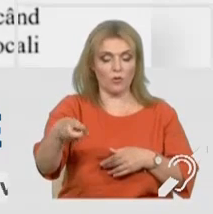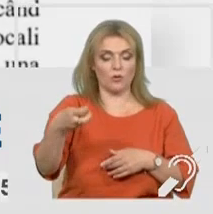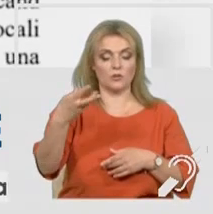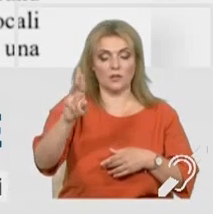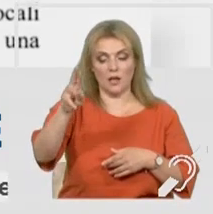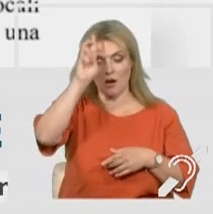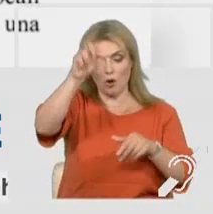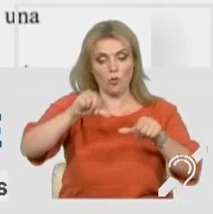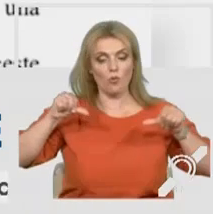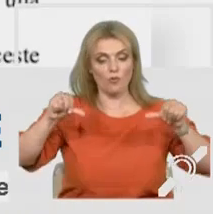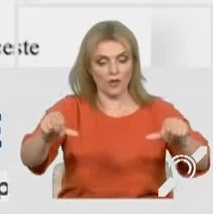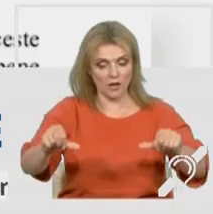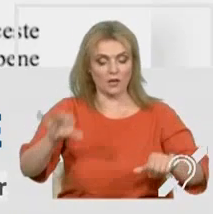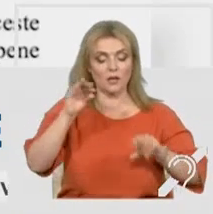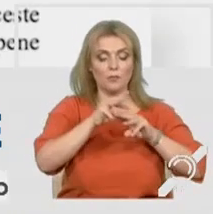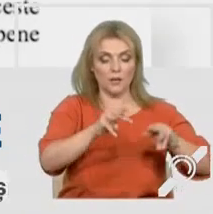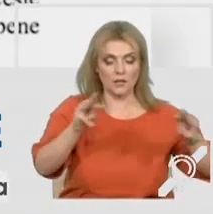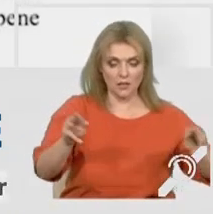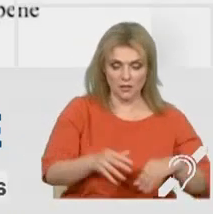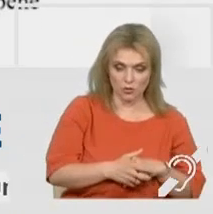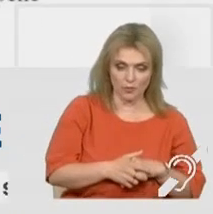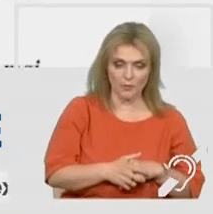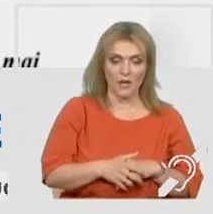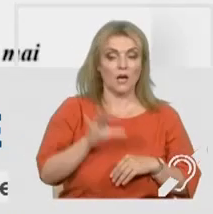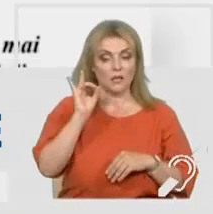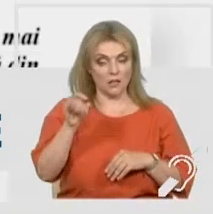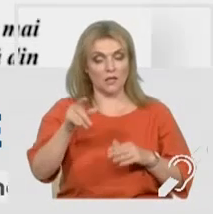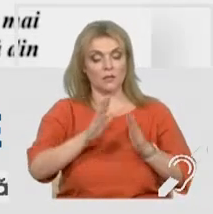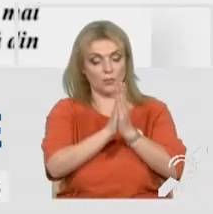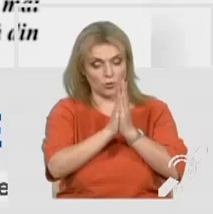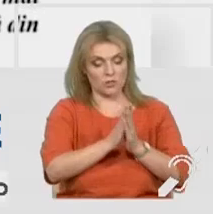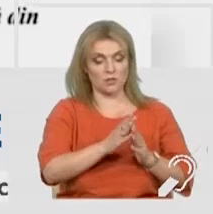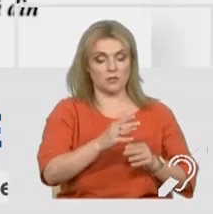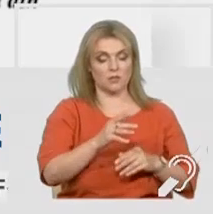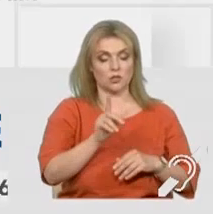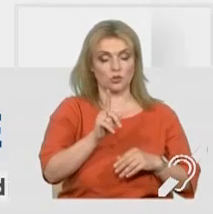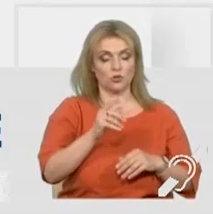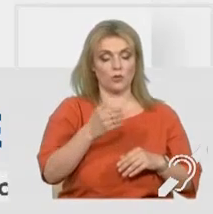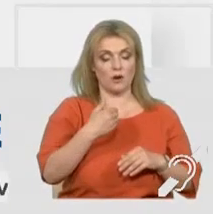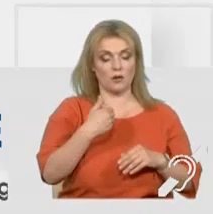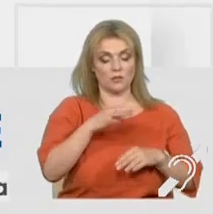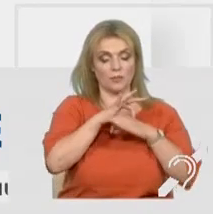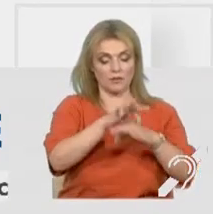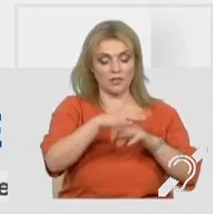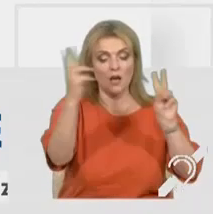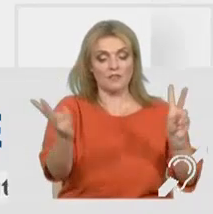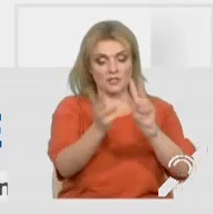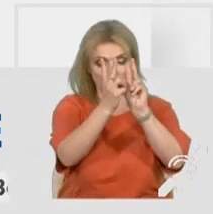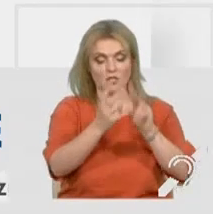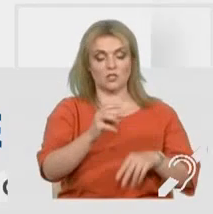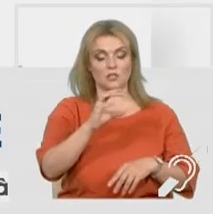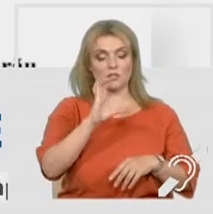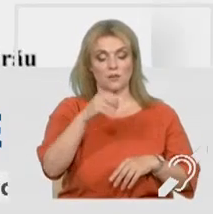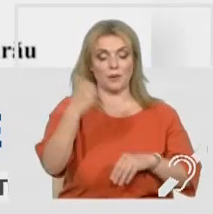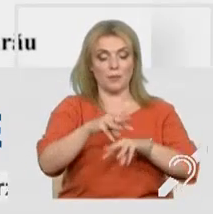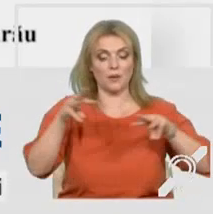Ministerului Agriculturii și solicită o întrevedere cu premierul Dorin recean și deputații din comisia parlamentară de profil